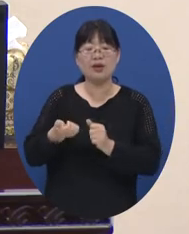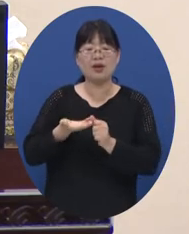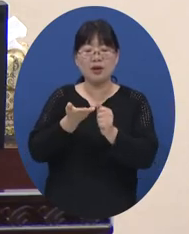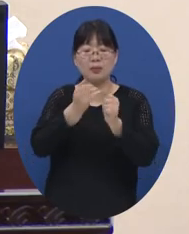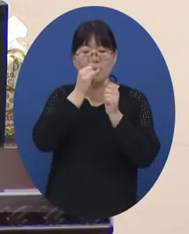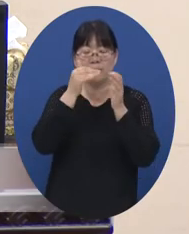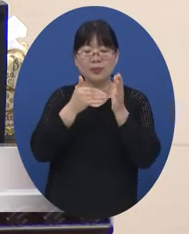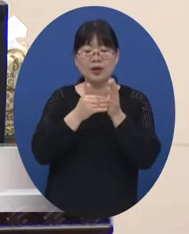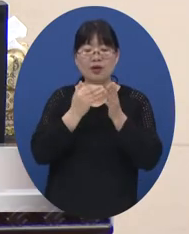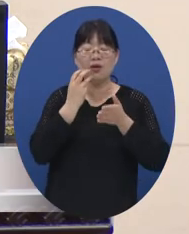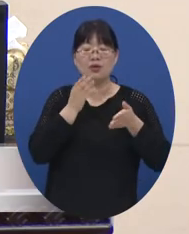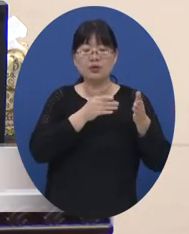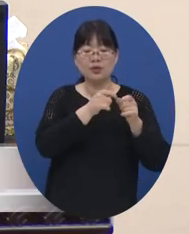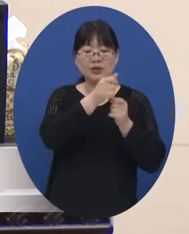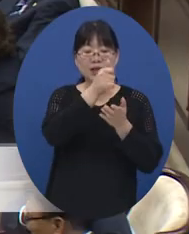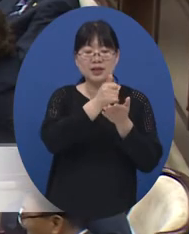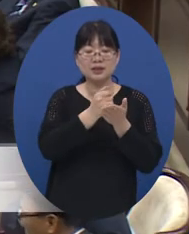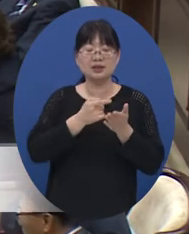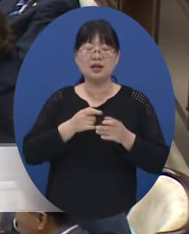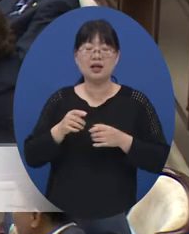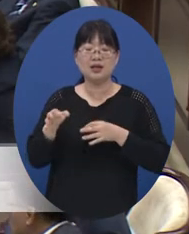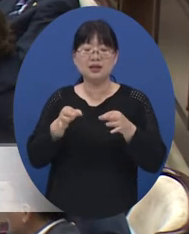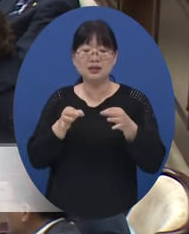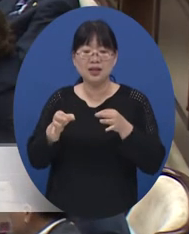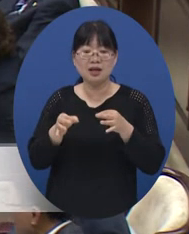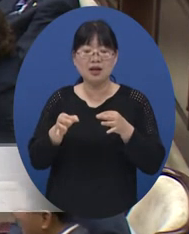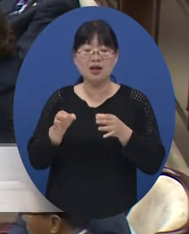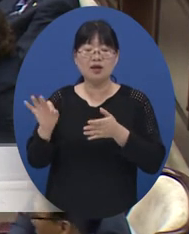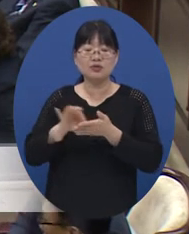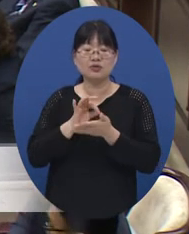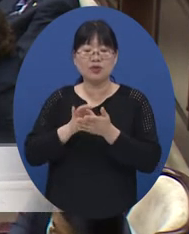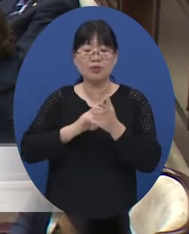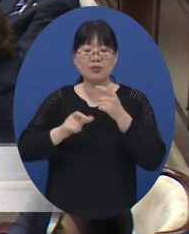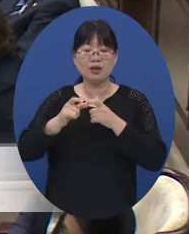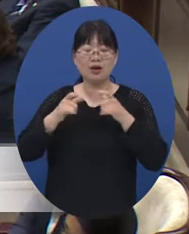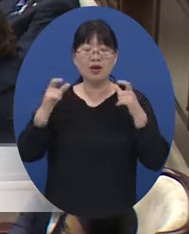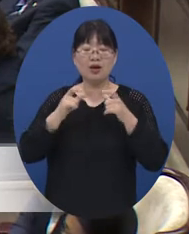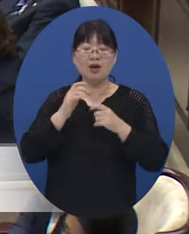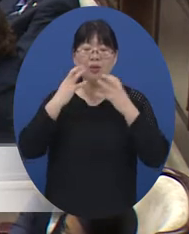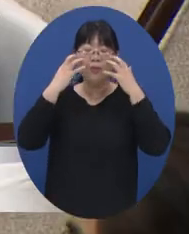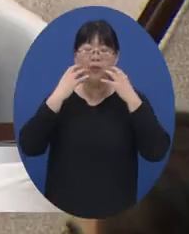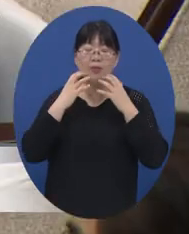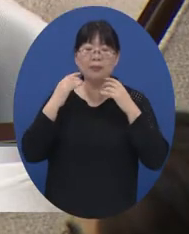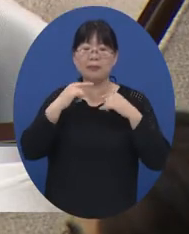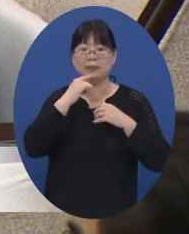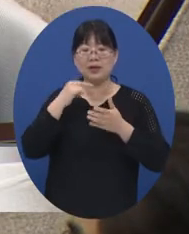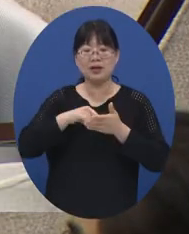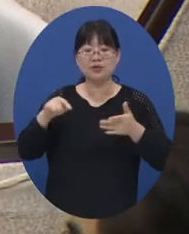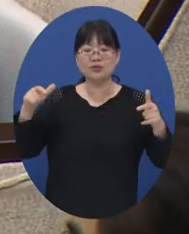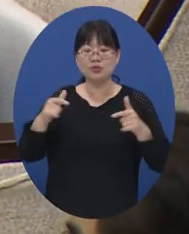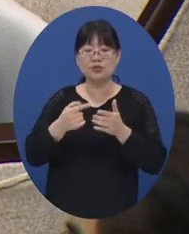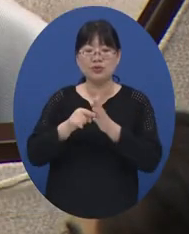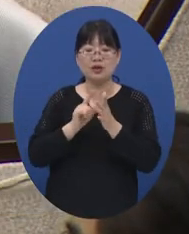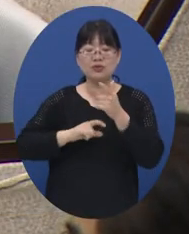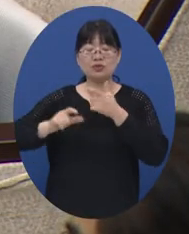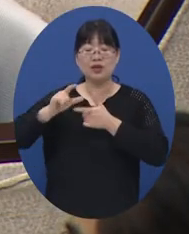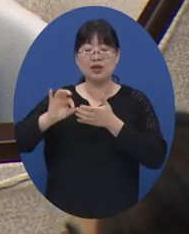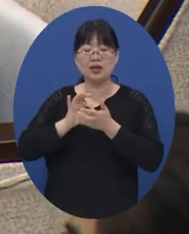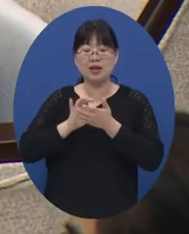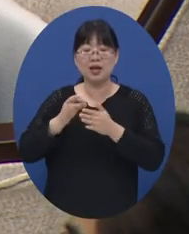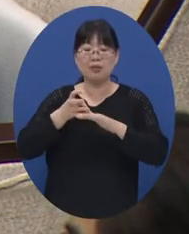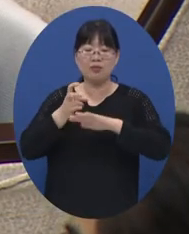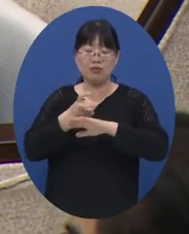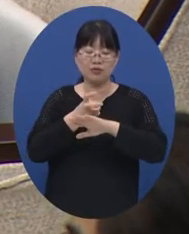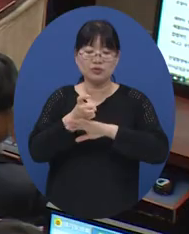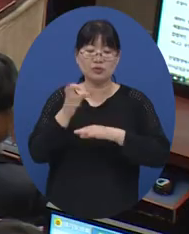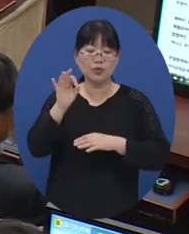됐습니다 도지사가 발의한 경기도 시장 상권 진흥원 출연금 편성과 폭염 피해 저감 시설 설치를 위한 추경 예산안과